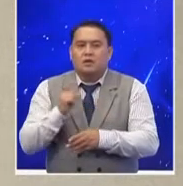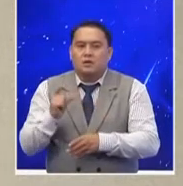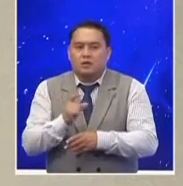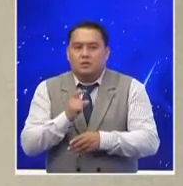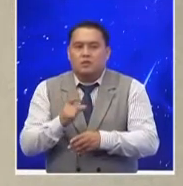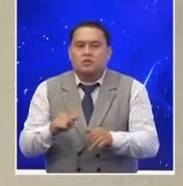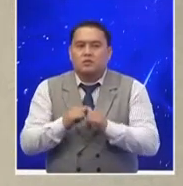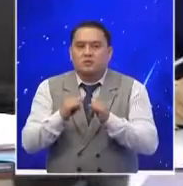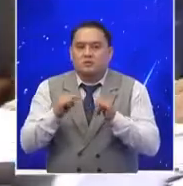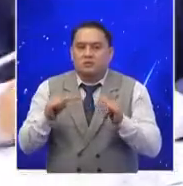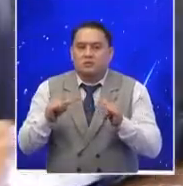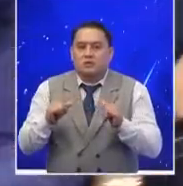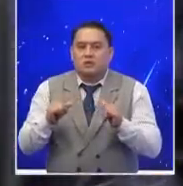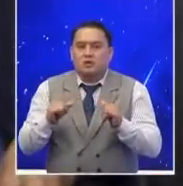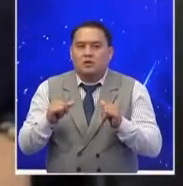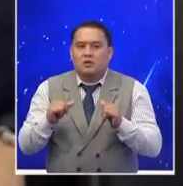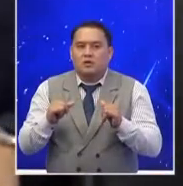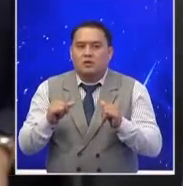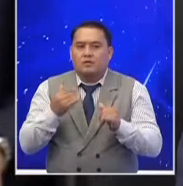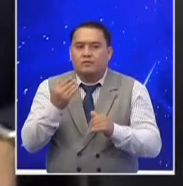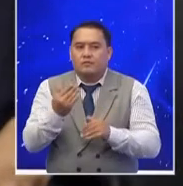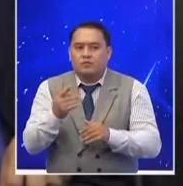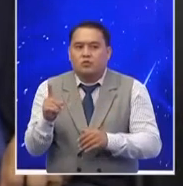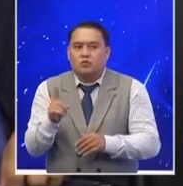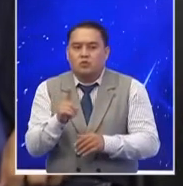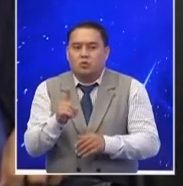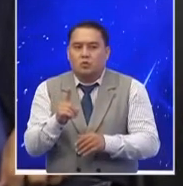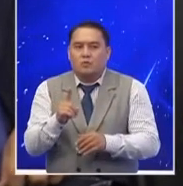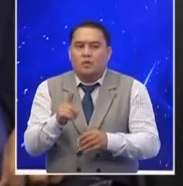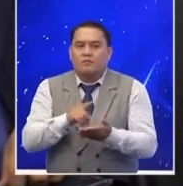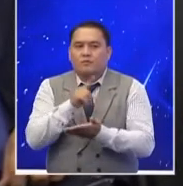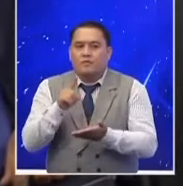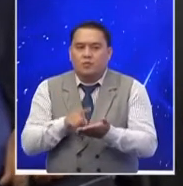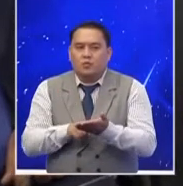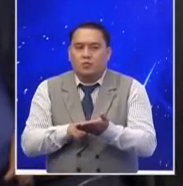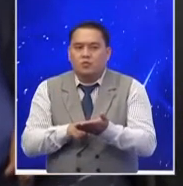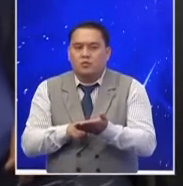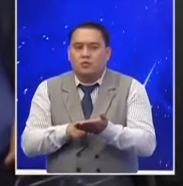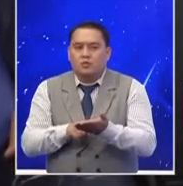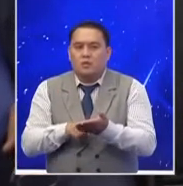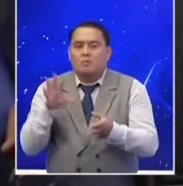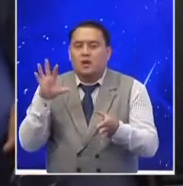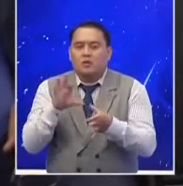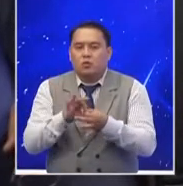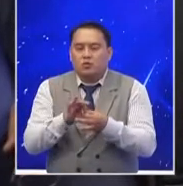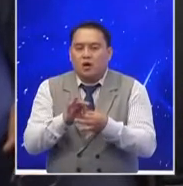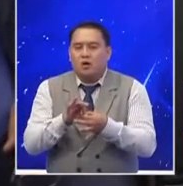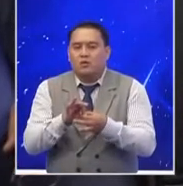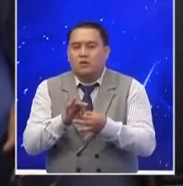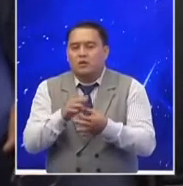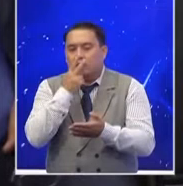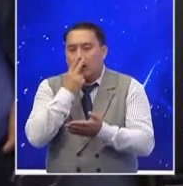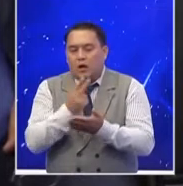АКК. Они на этой неделе своих людей-инспекторов отправляют по районам. Акимы подключаются, этот